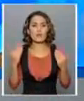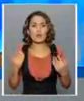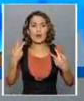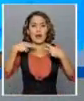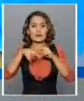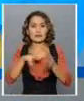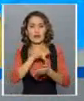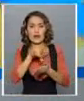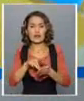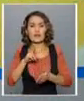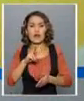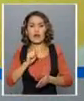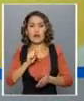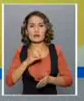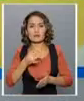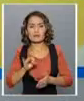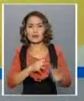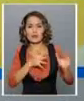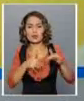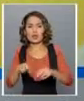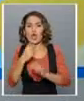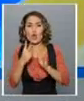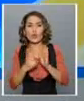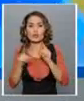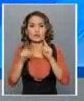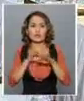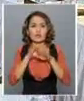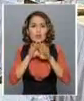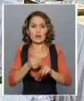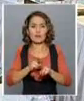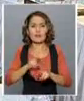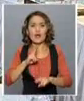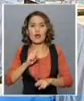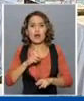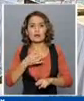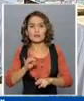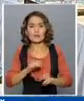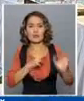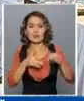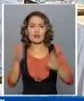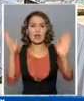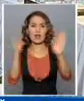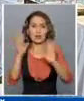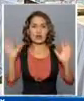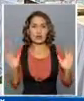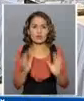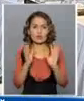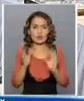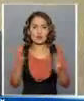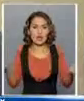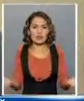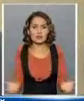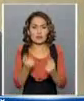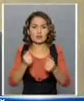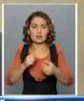Бүгін елордада Каспий теңізінің болашағы жайында 17-ші сессия басталды. Алқалы жиынның негізгі мақсаты Каспий теңізін экологиялық апатқа ұшыратпау